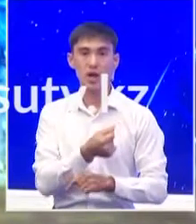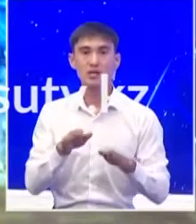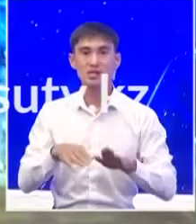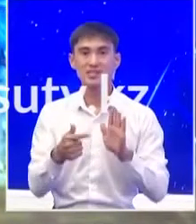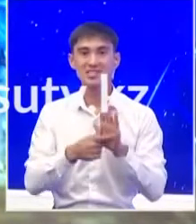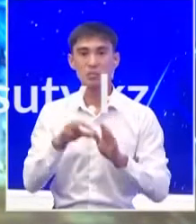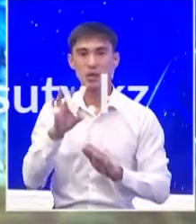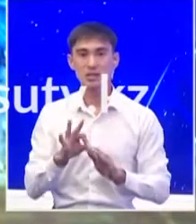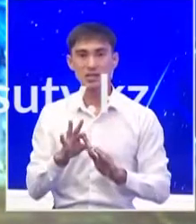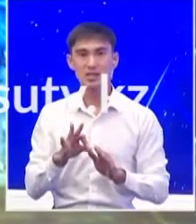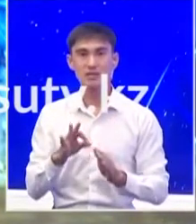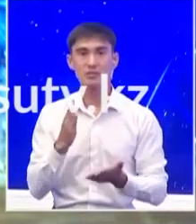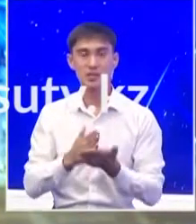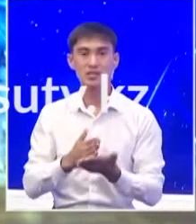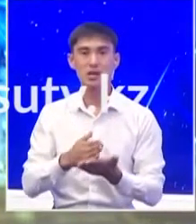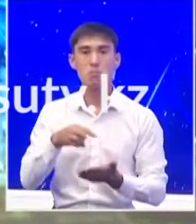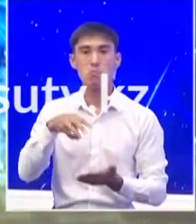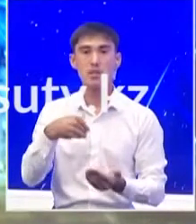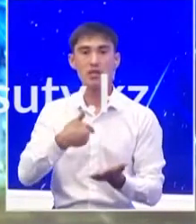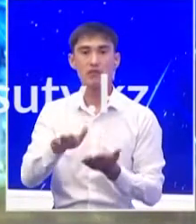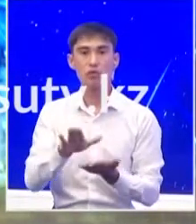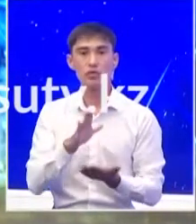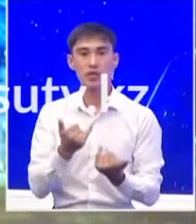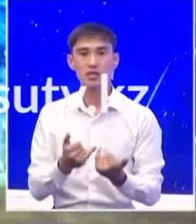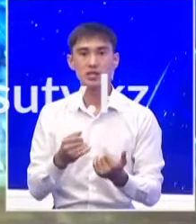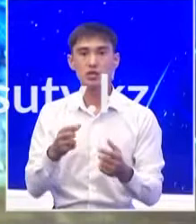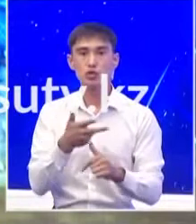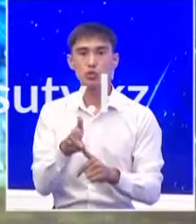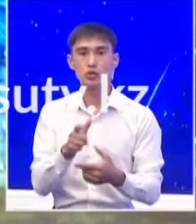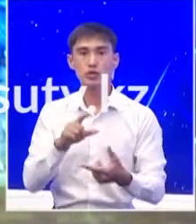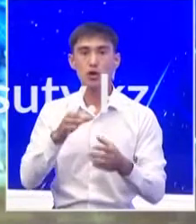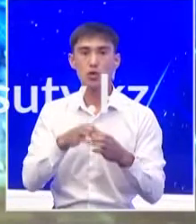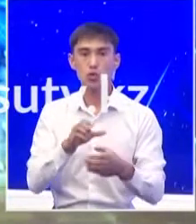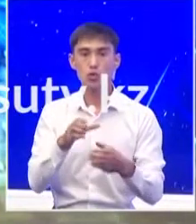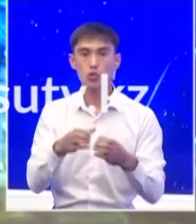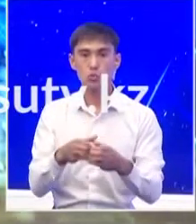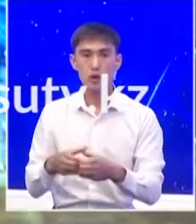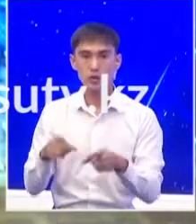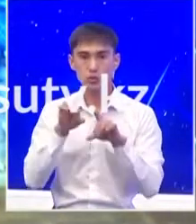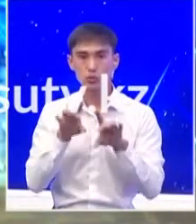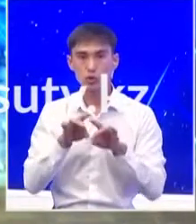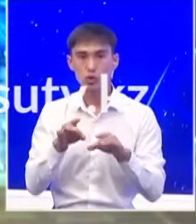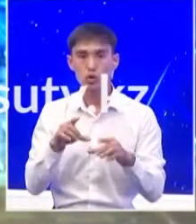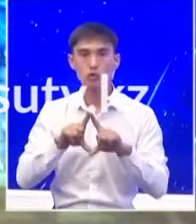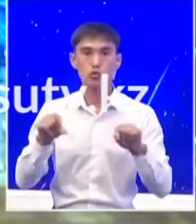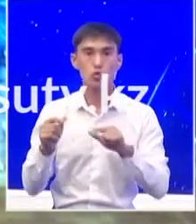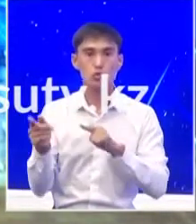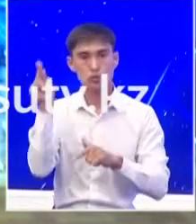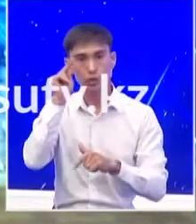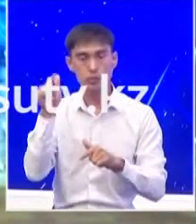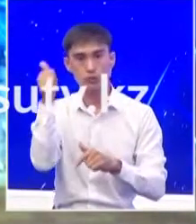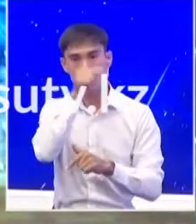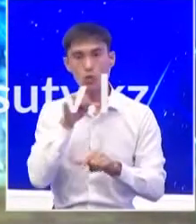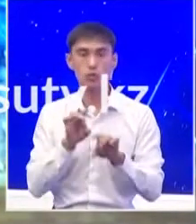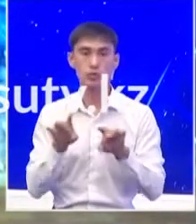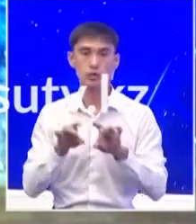оставшихся 7% имеется медотвод. Наша съемочная группа изучила готовность школ к учебному году. Подробнее